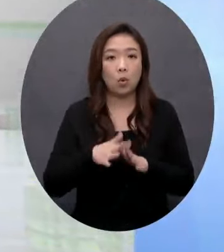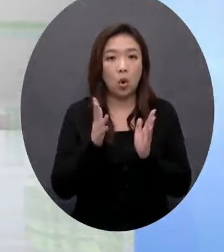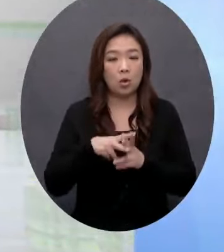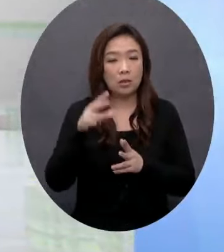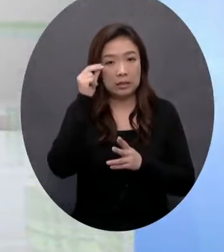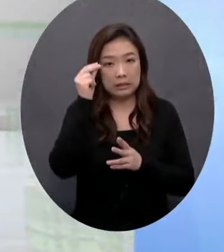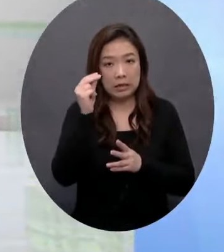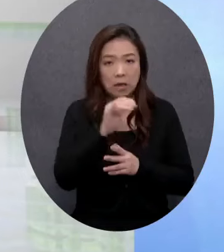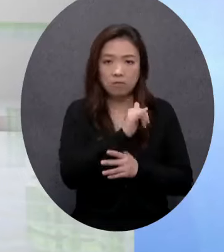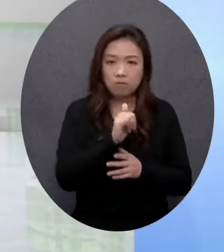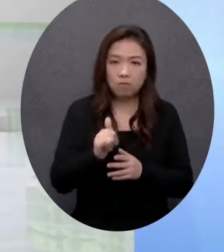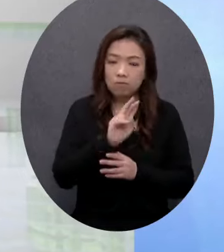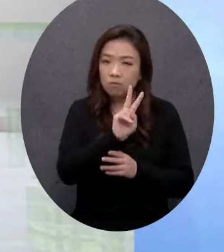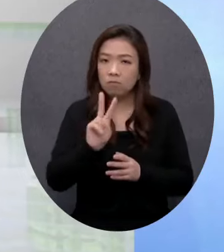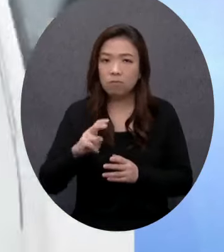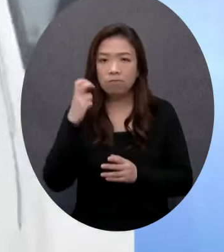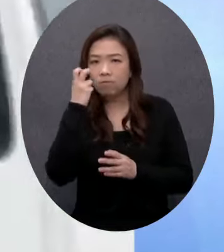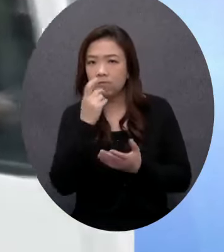日嘅考察调研。